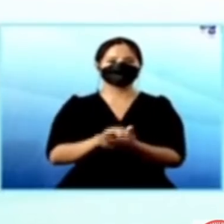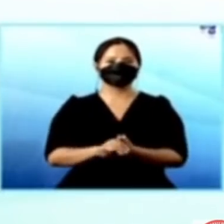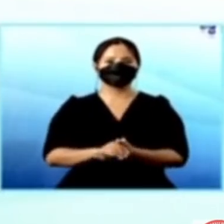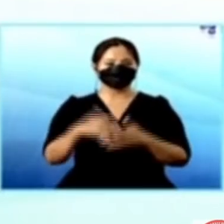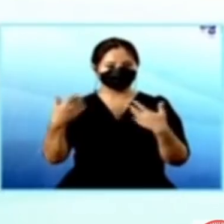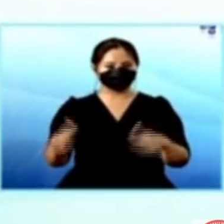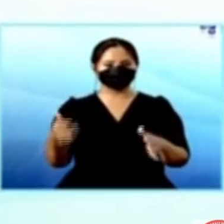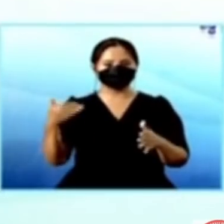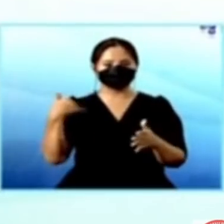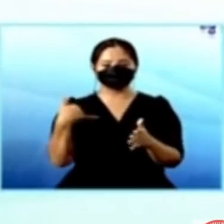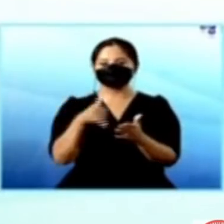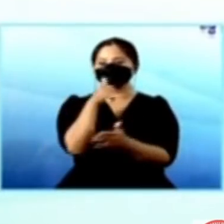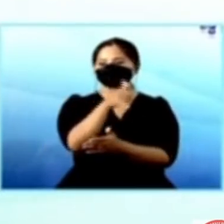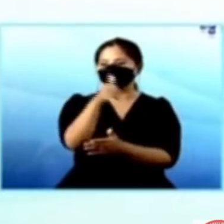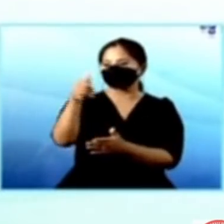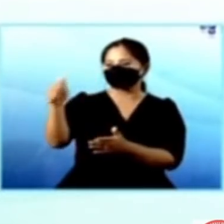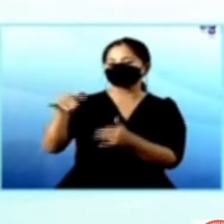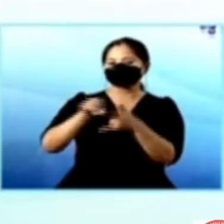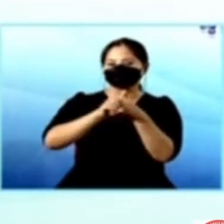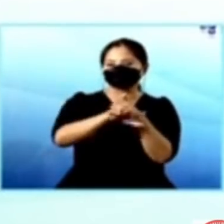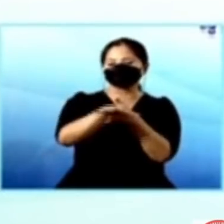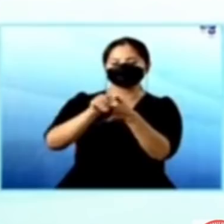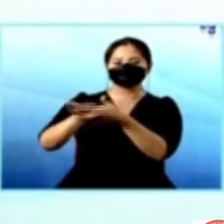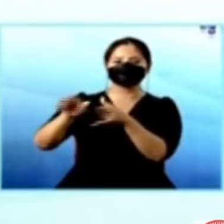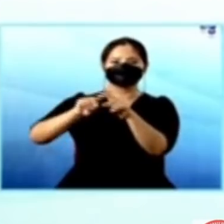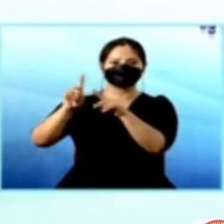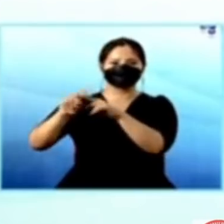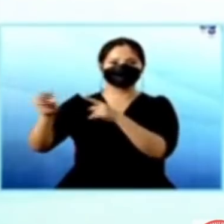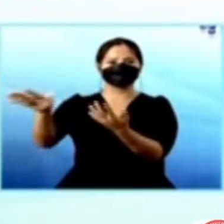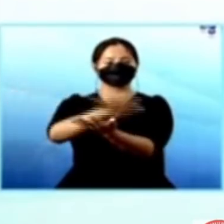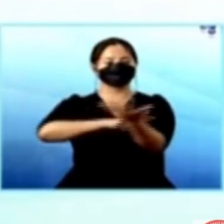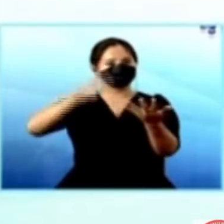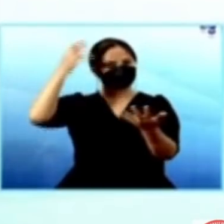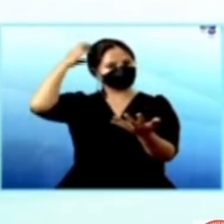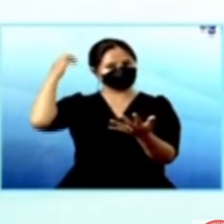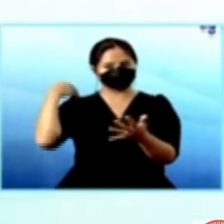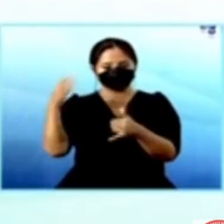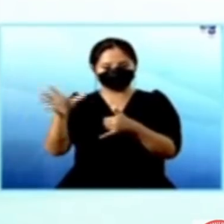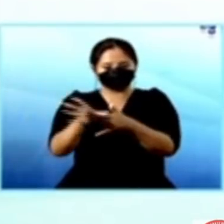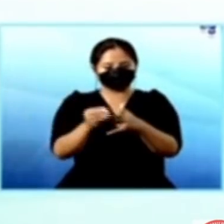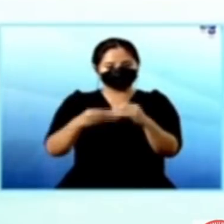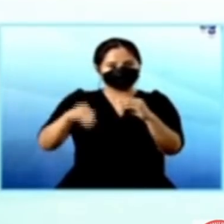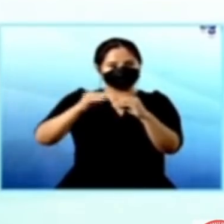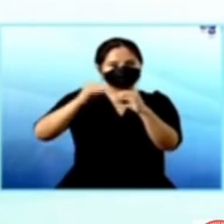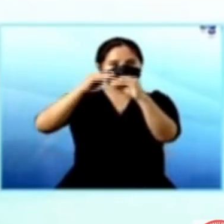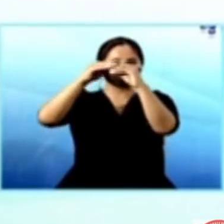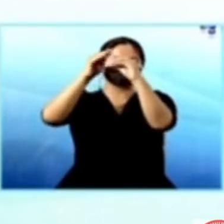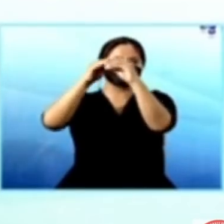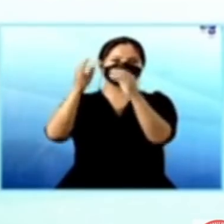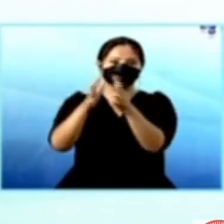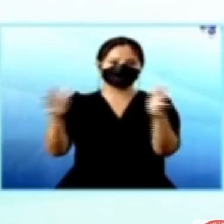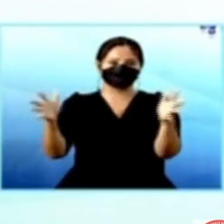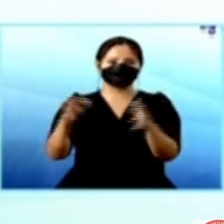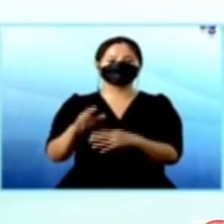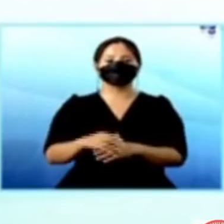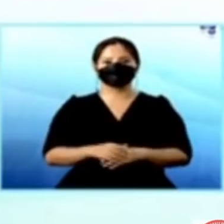ด่านที่ได้รับการอนุญาตเพื่อจะได้กวดหาเสื้อพยาธิถ้าพบเสื้อก็จะได้รับการปินปัวอย่างทันการถ้าบ่ติดเสื้อก็